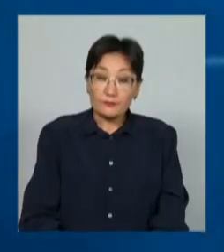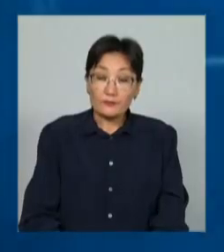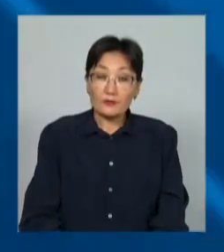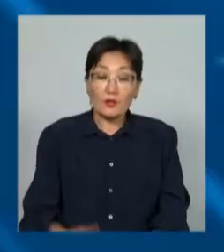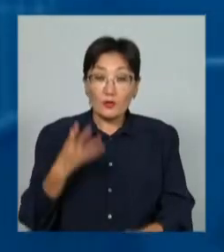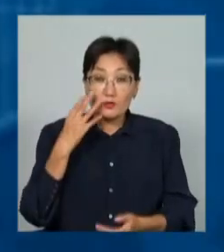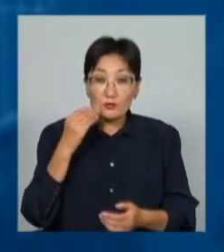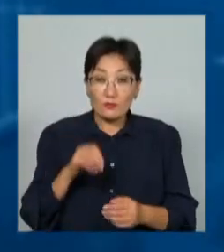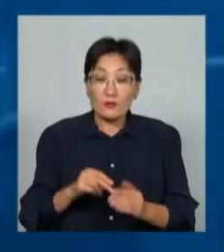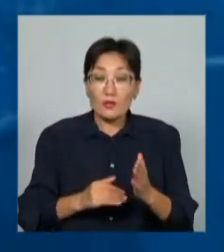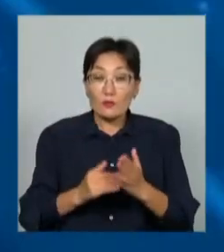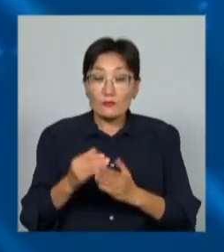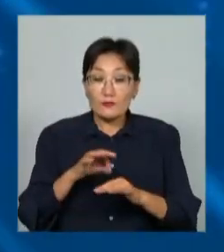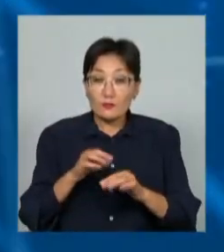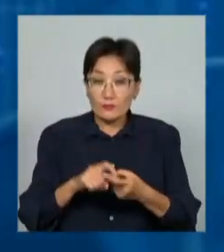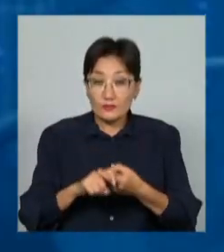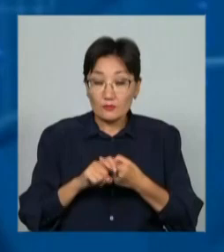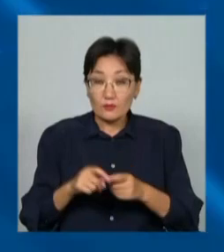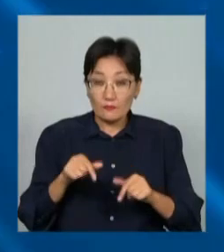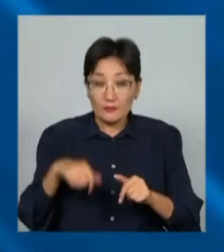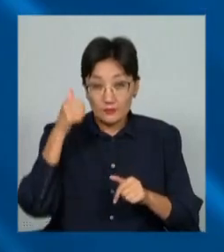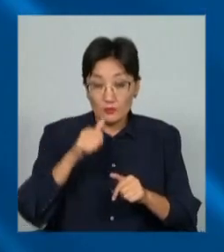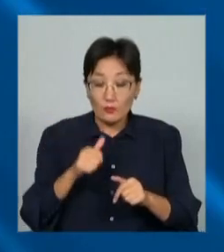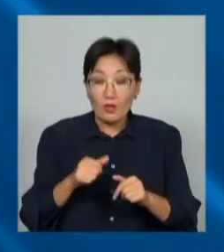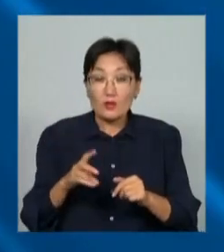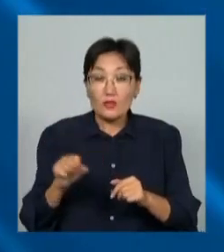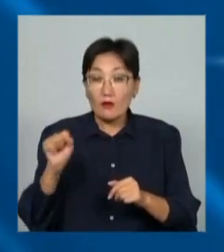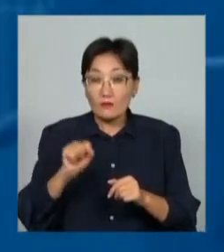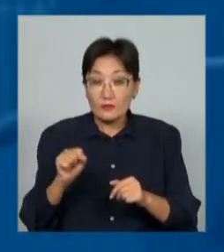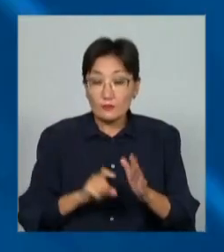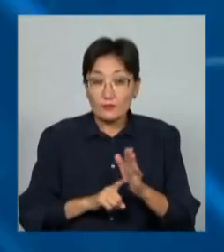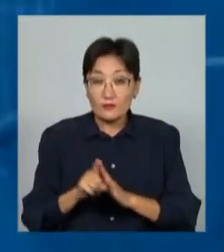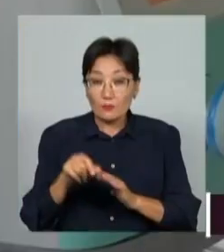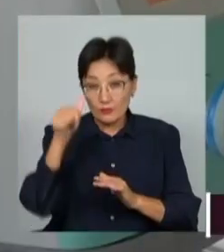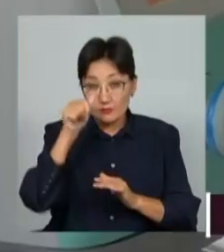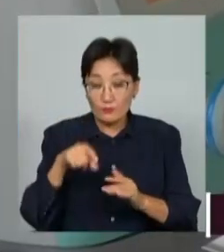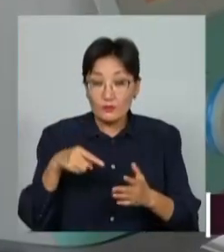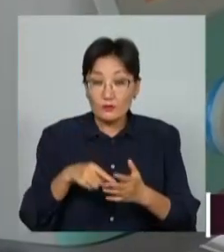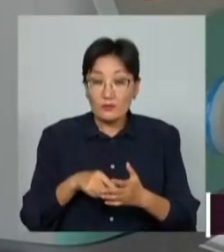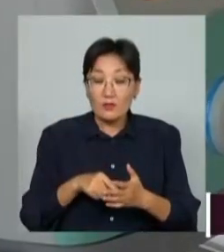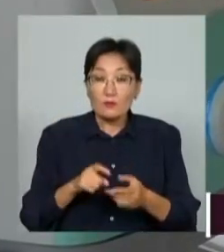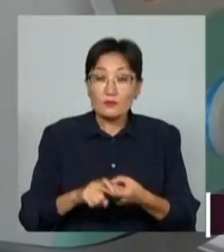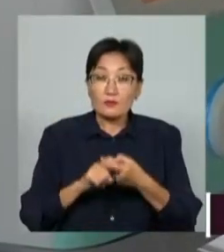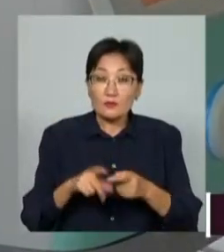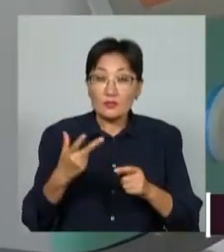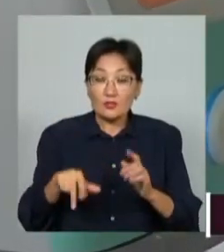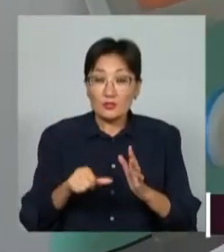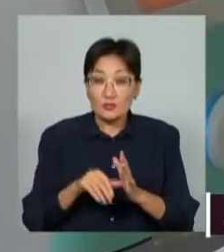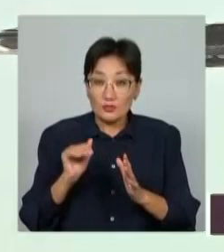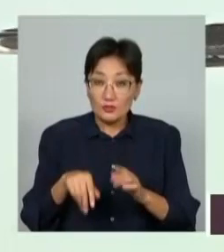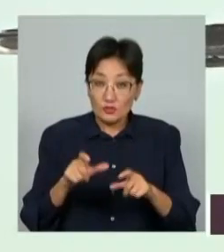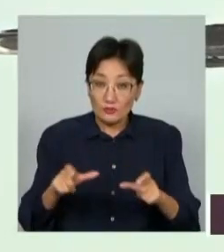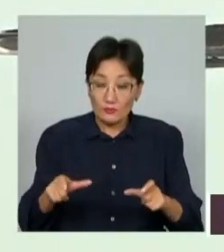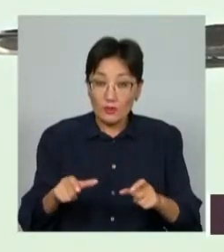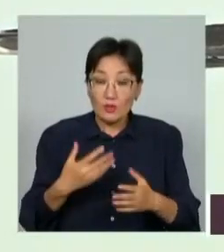В Алматы пик заболеваемости коронавирусом в этом году пришелся на август. С начала месяца в городе ковидом заразились 36 тысяч